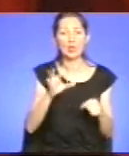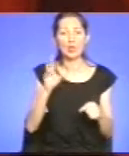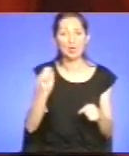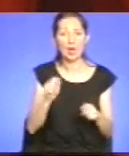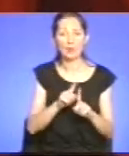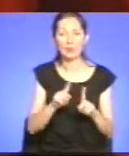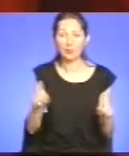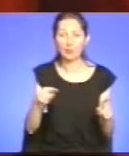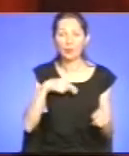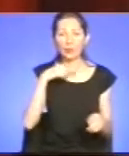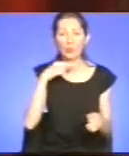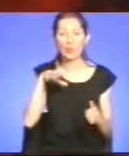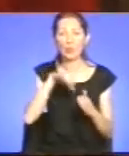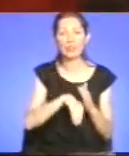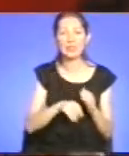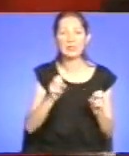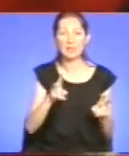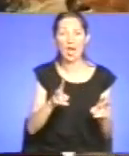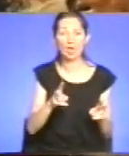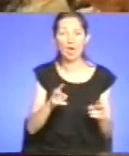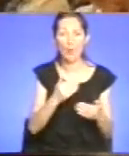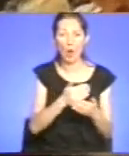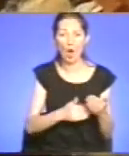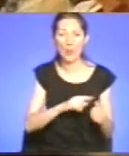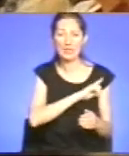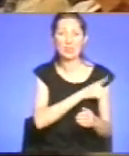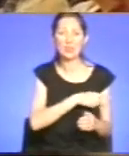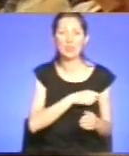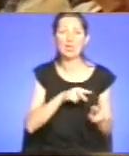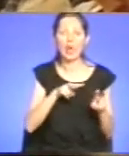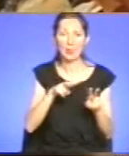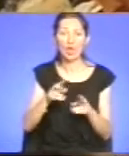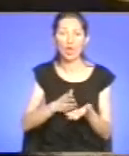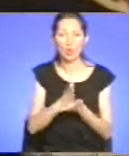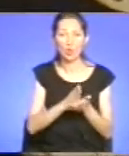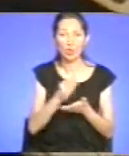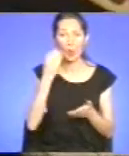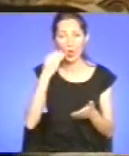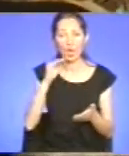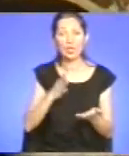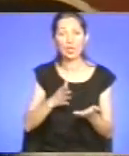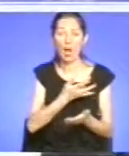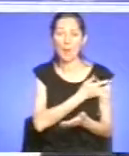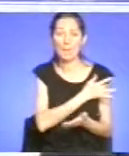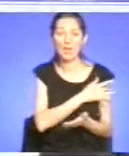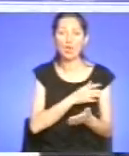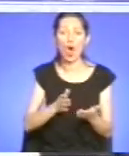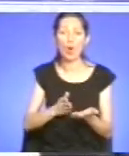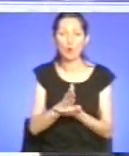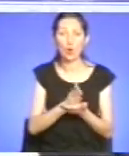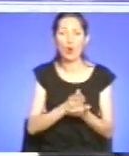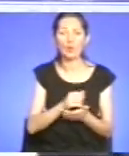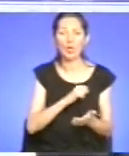впровадженню спеціальної програми зі зміцнення патронажної служби і поліпшення медико-соціального обслуговування самотніх хворих літнього віку.